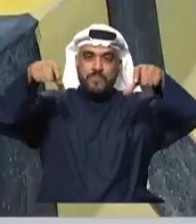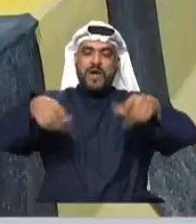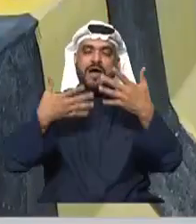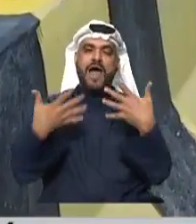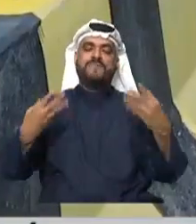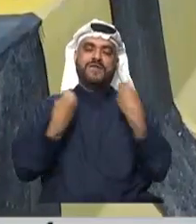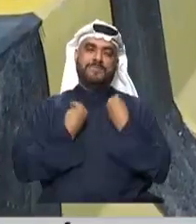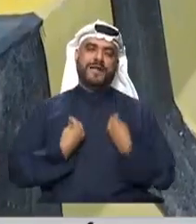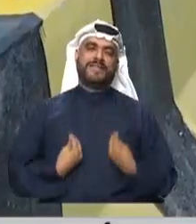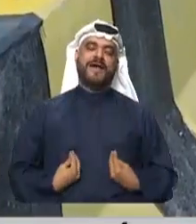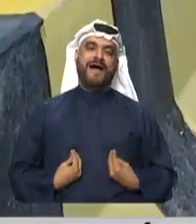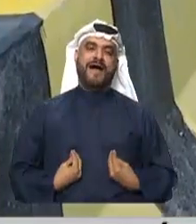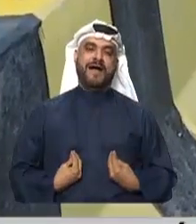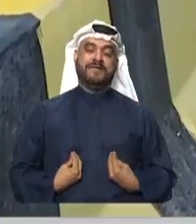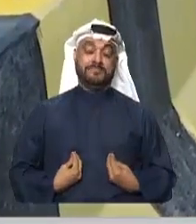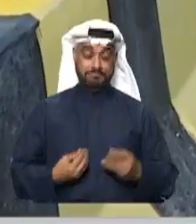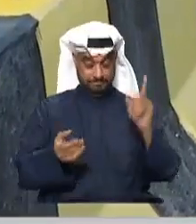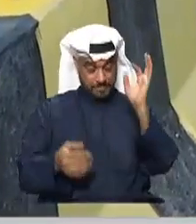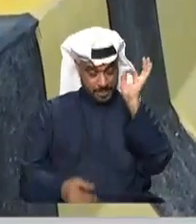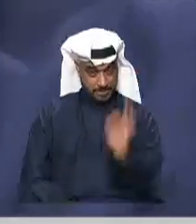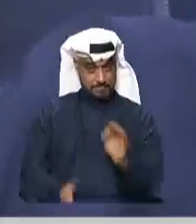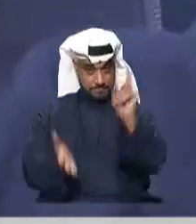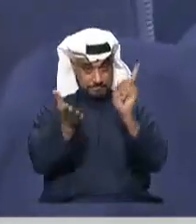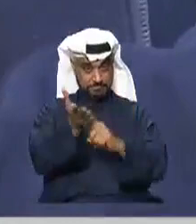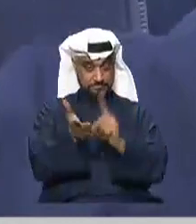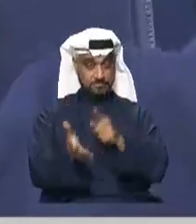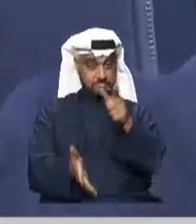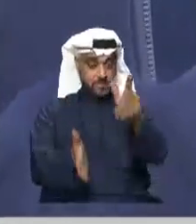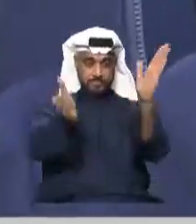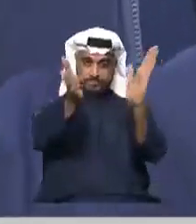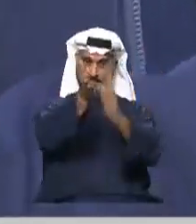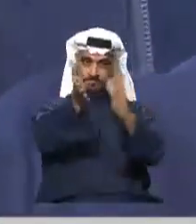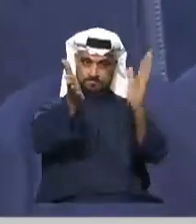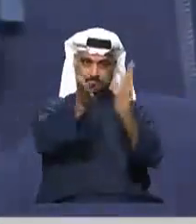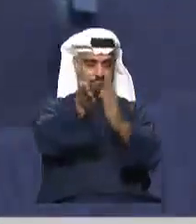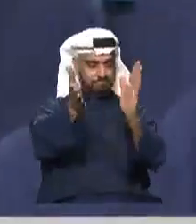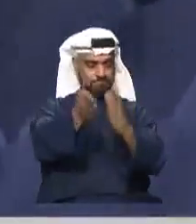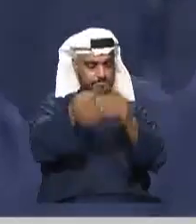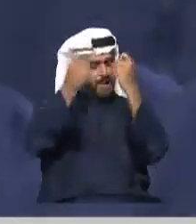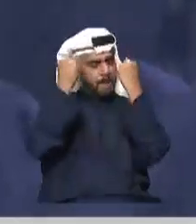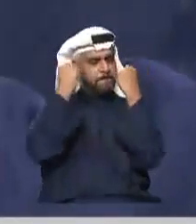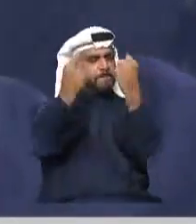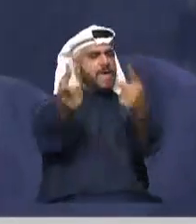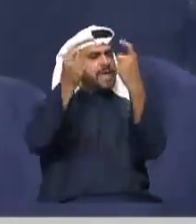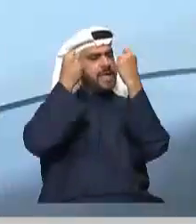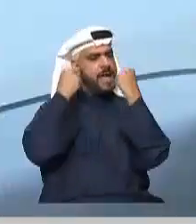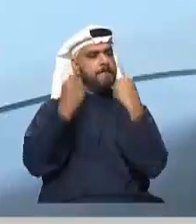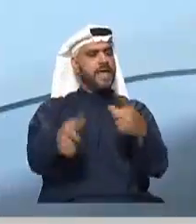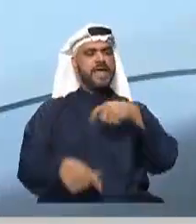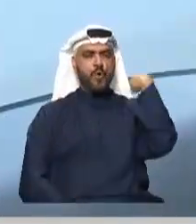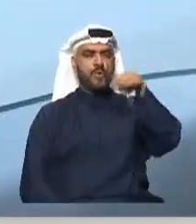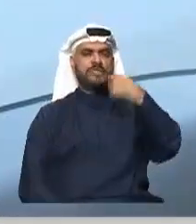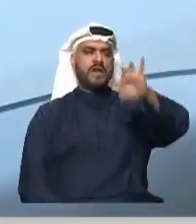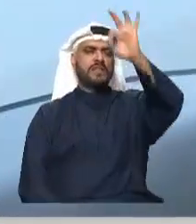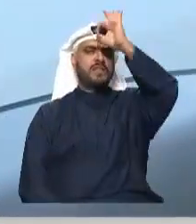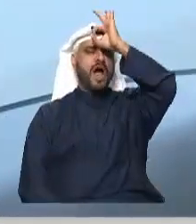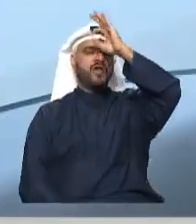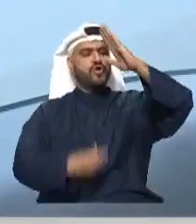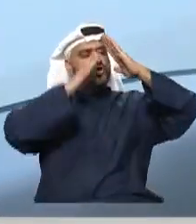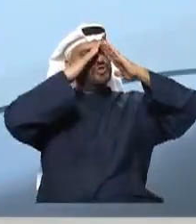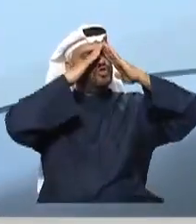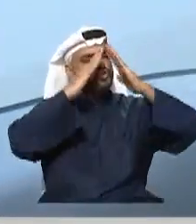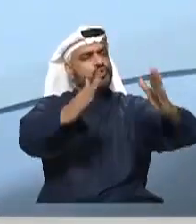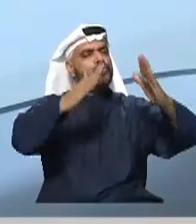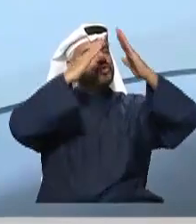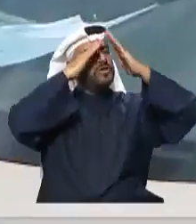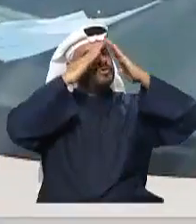الرياحيه كبيره من قبل جماهير دول مجلس التعاون بحسن التنظيم وسهوله الاجراءات